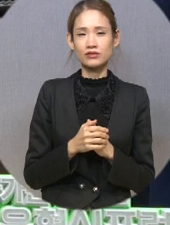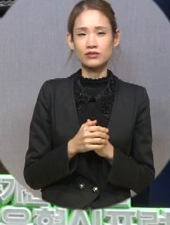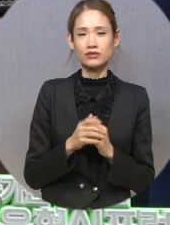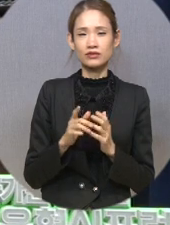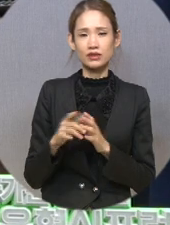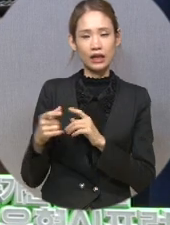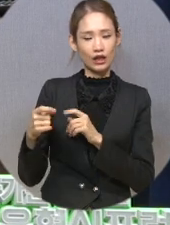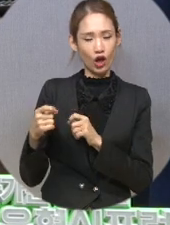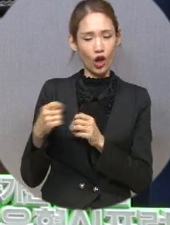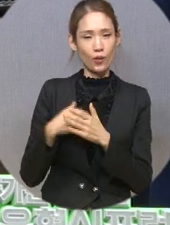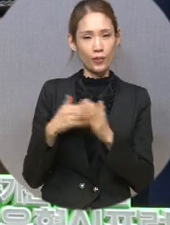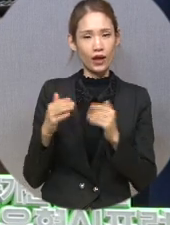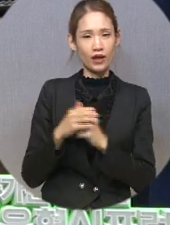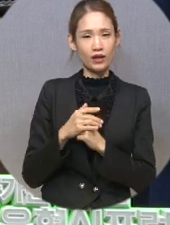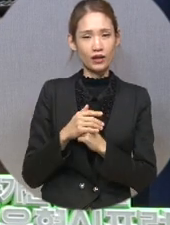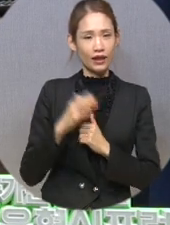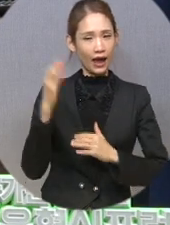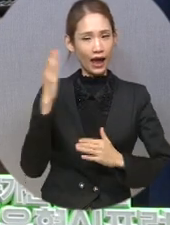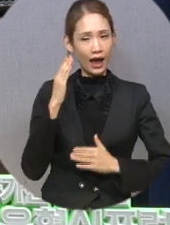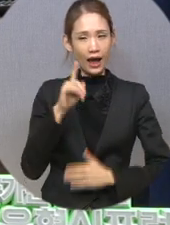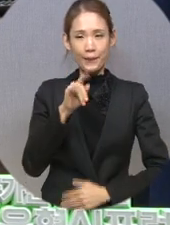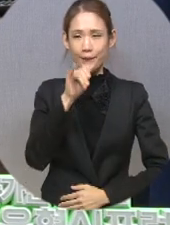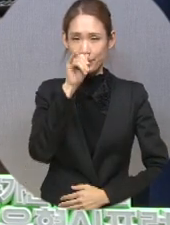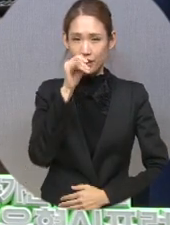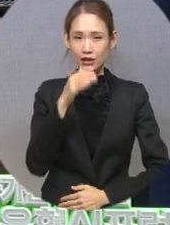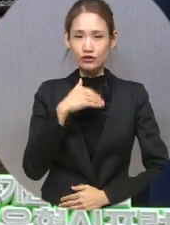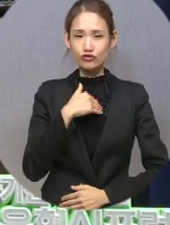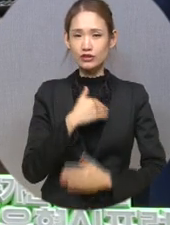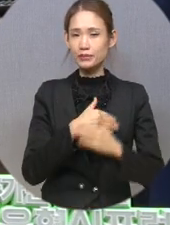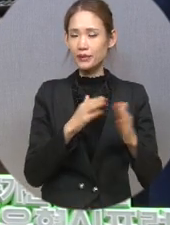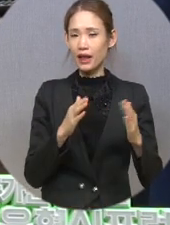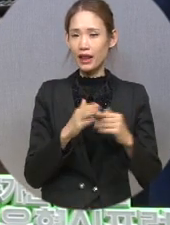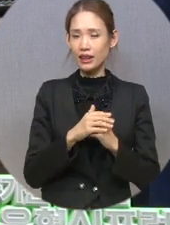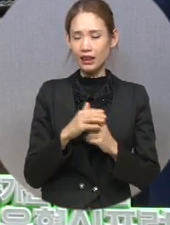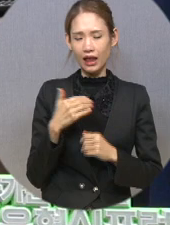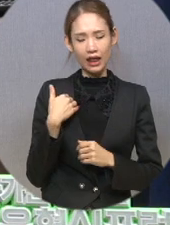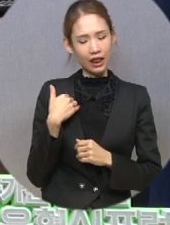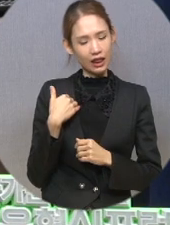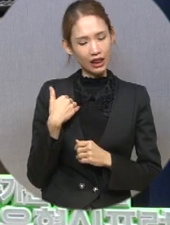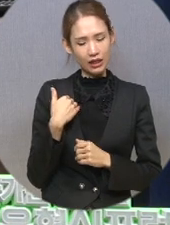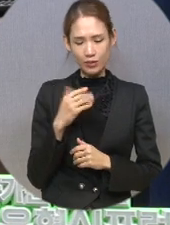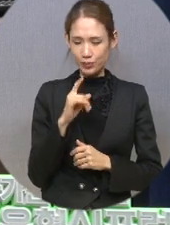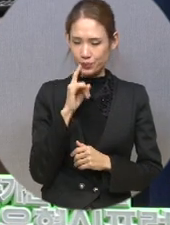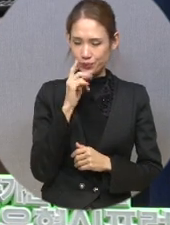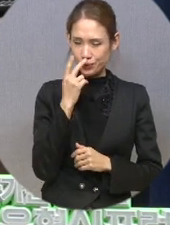옆 반에 한 학생이 있었는데 우리 반이 아니니까 사실 잘 몰랐죠.